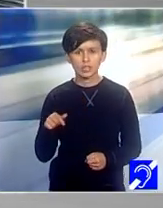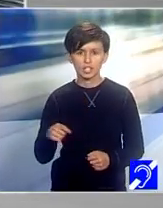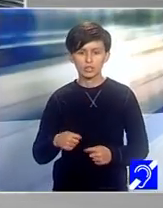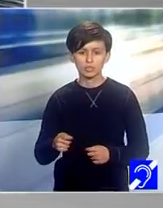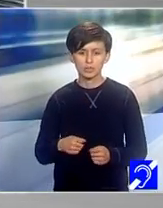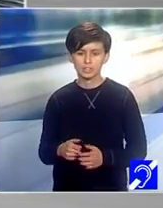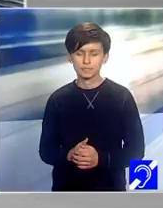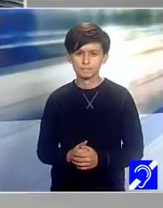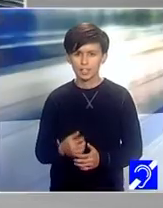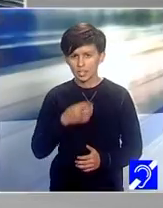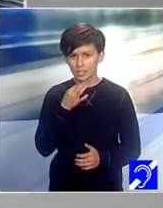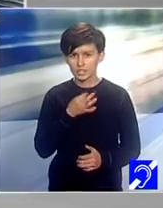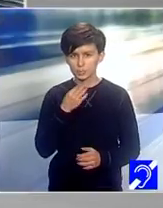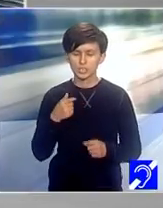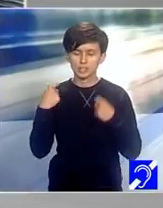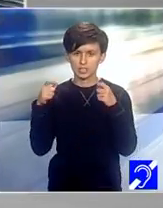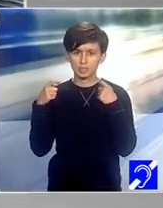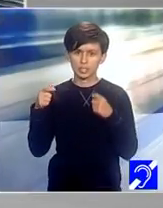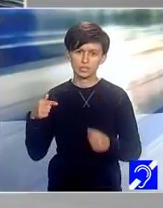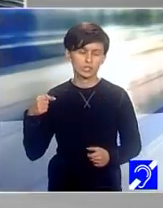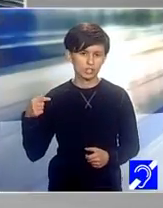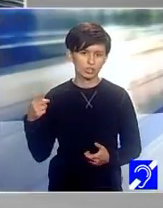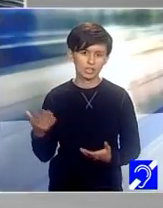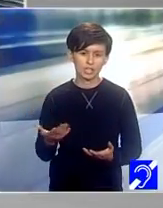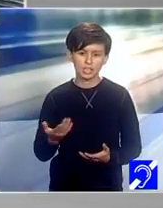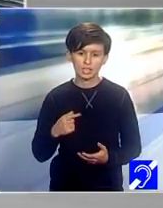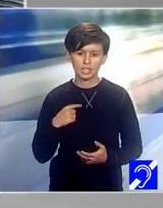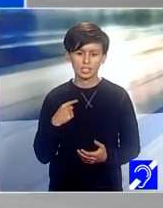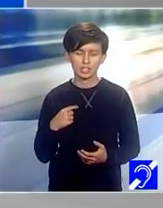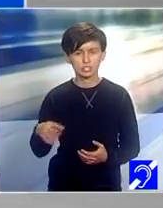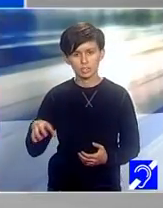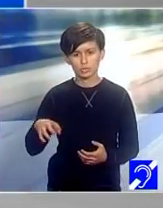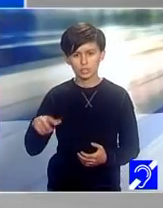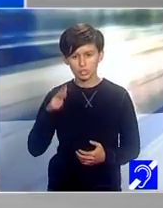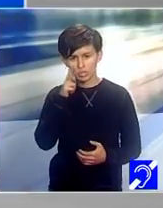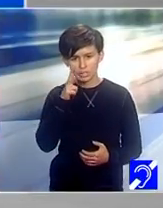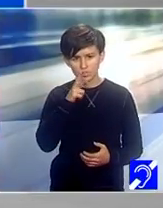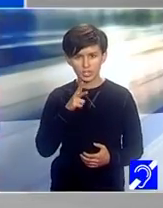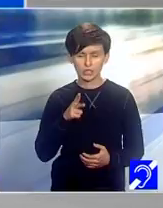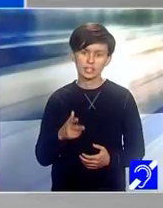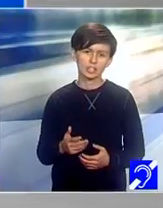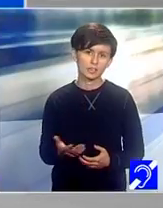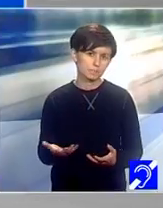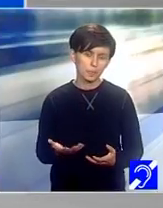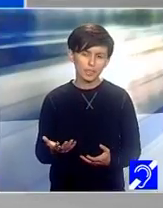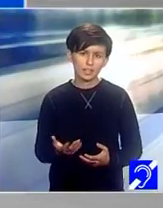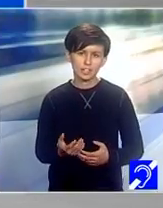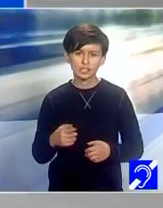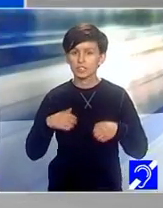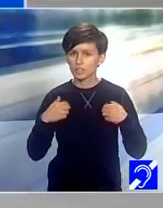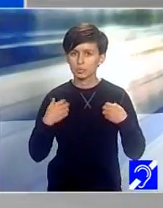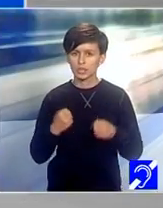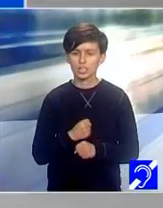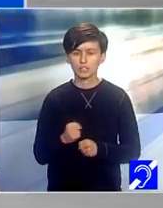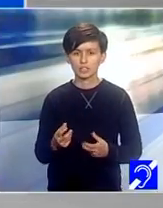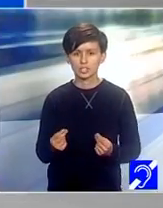Spuneați de parcul din Gheorgheni, care este o oază verde care de care se vor bucura foarte